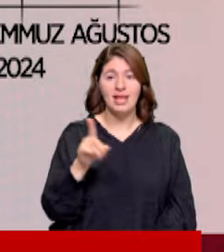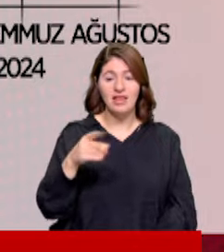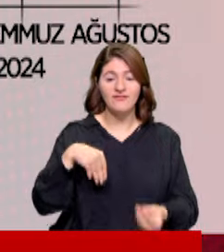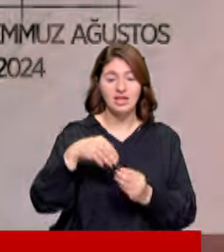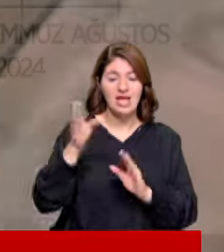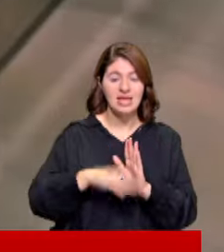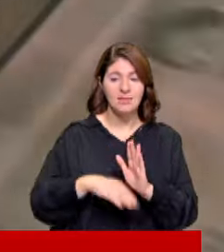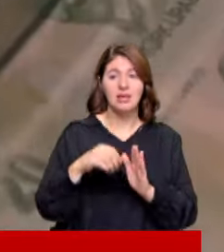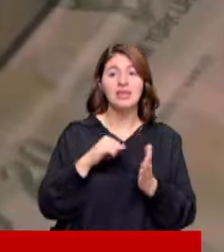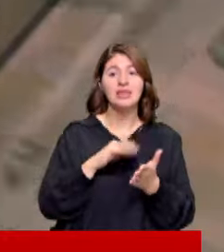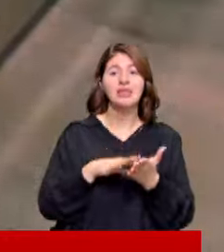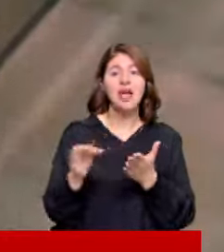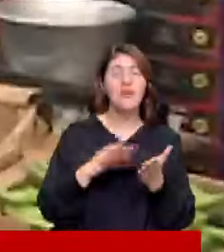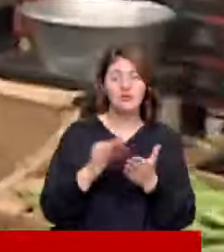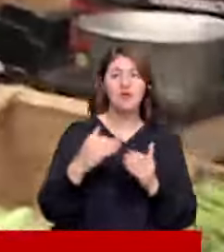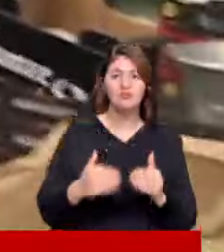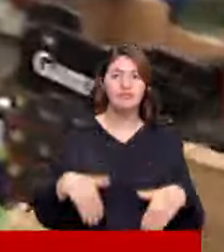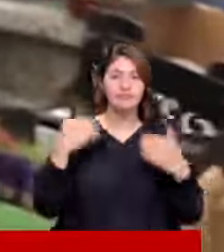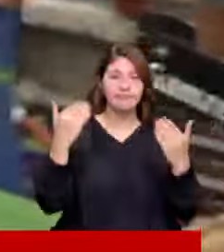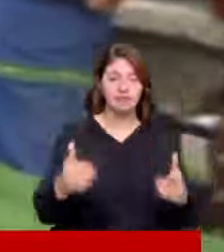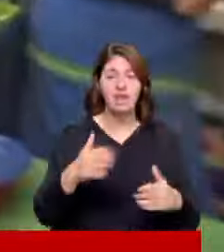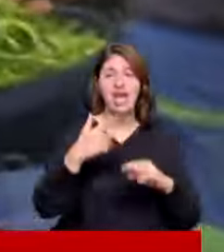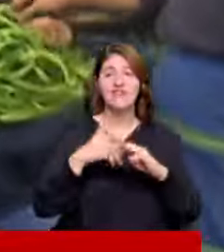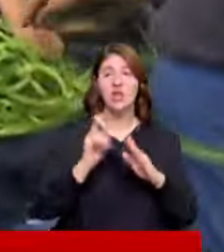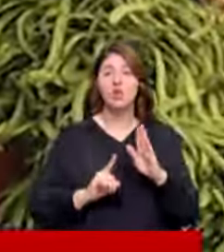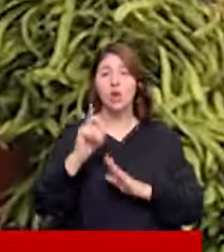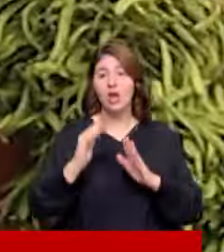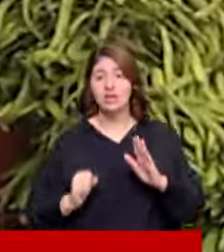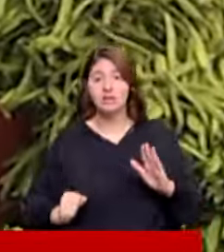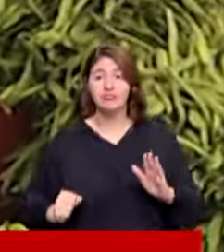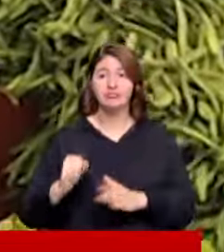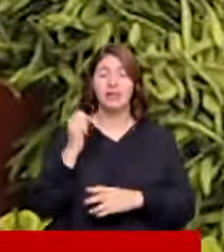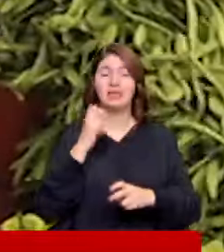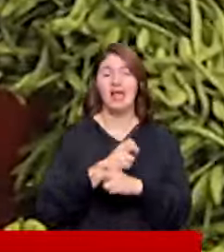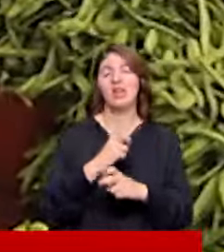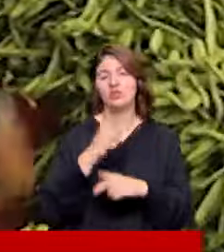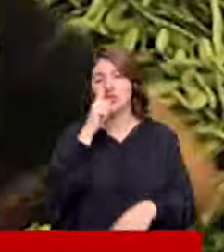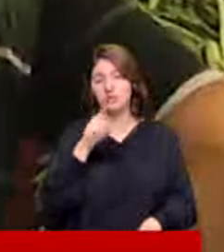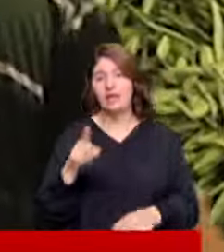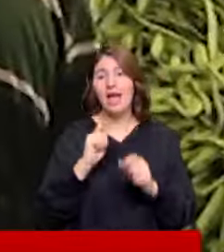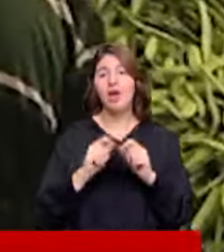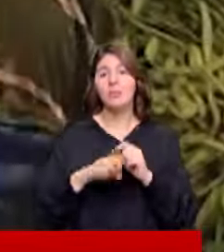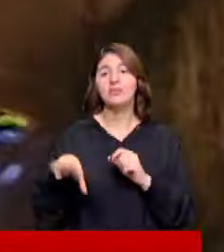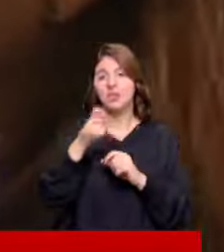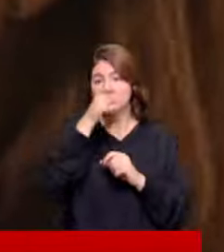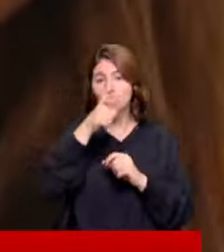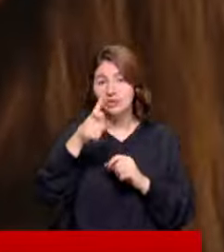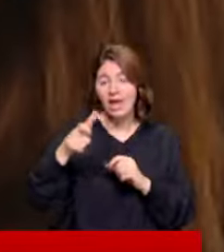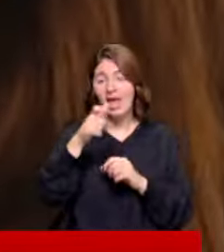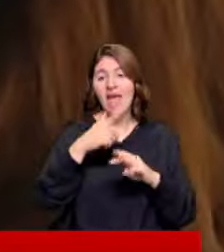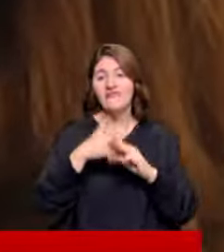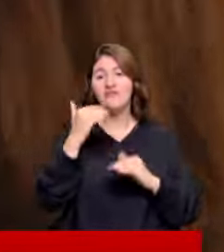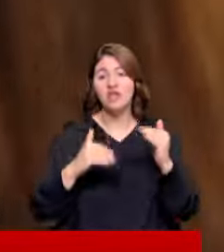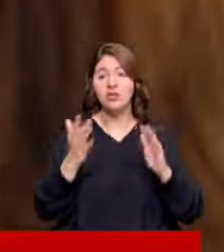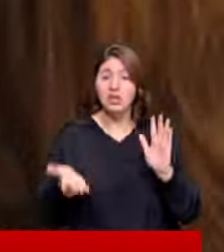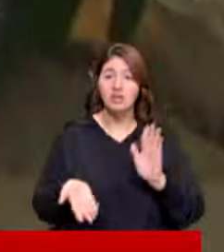faiz indiriminin de takvimini ötelemiş oldu. Enflasyonda yukarı yönlü gidiş riskine değinerek. Ekonomistlerin Türkiye